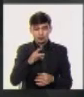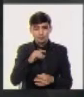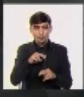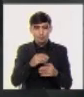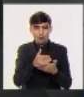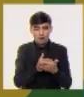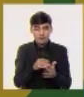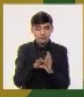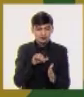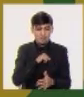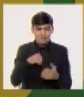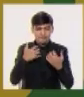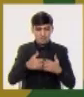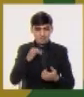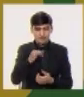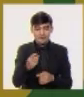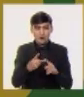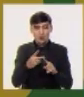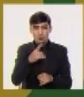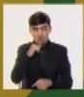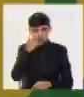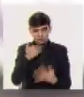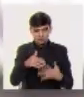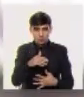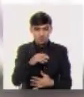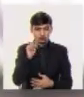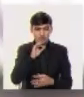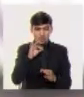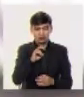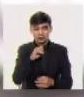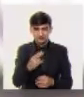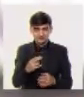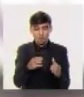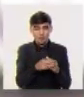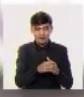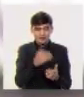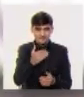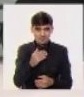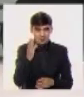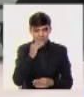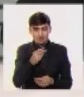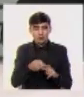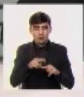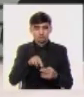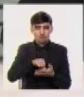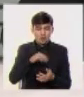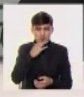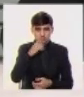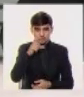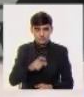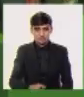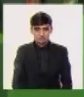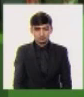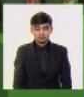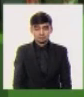выбирают победителей. Уже второй год подряд бренд «Пиала» проводит национальную промо-компанию, в которой может принять участие любой